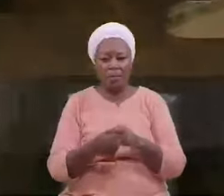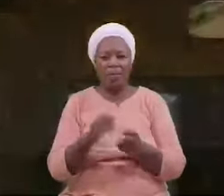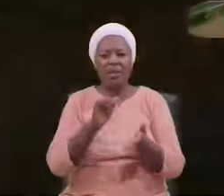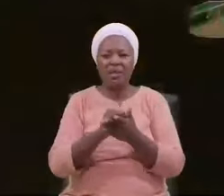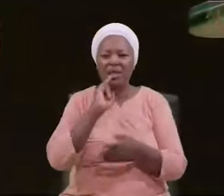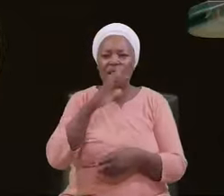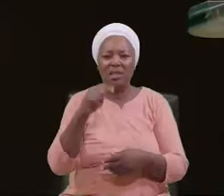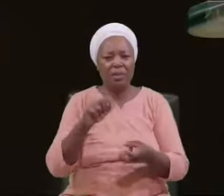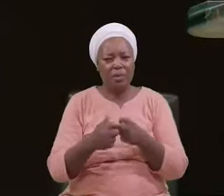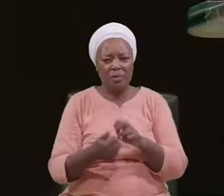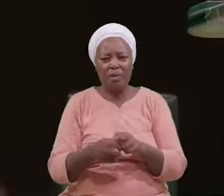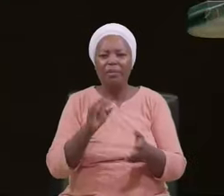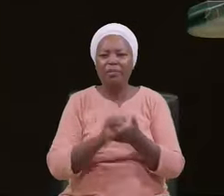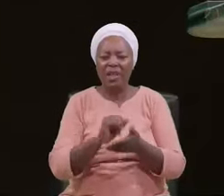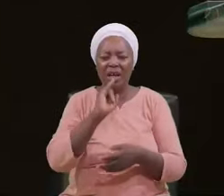c'est le problème.